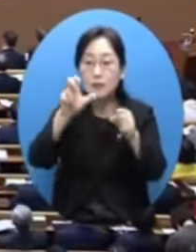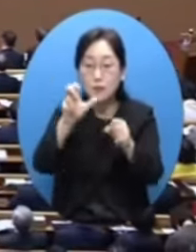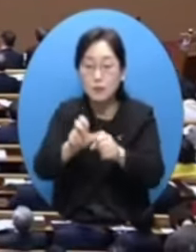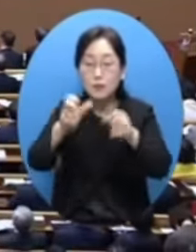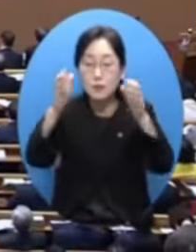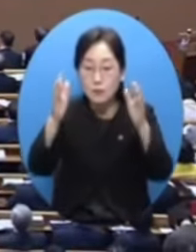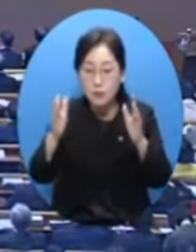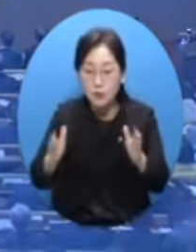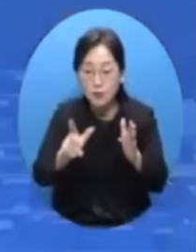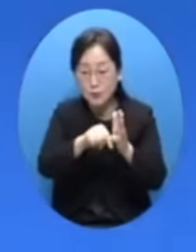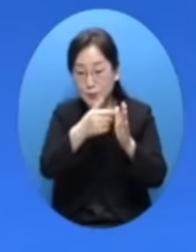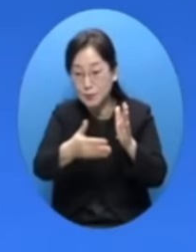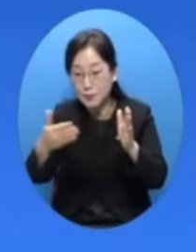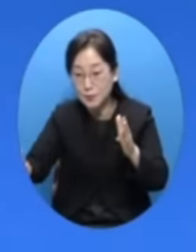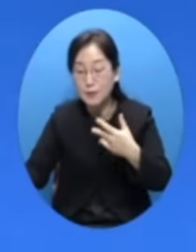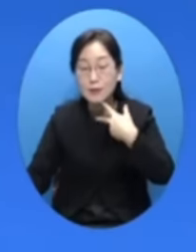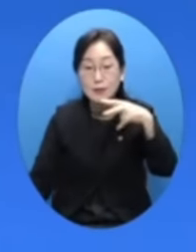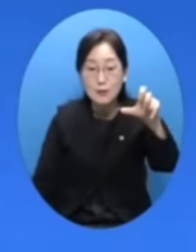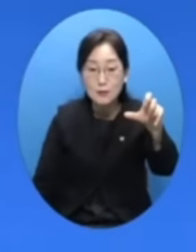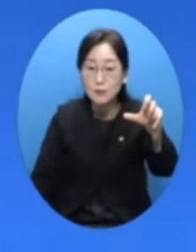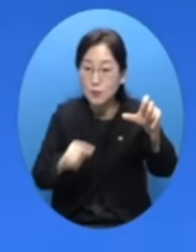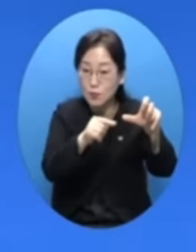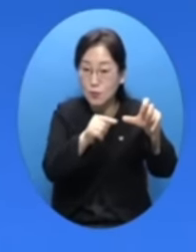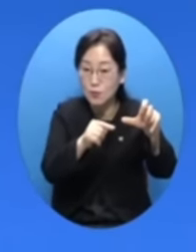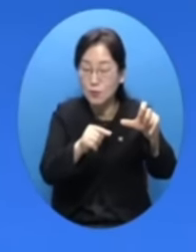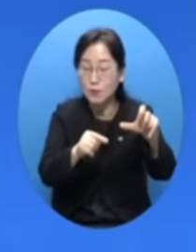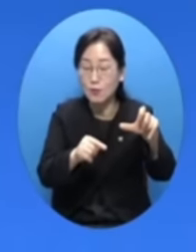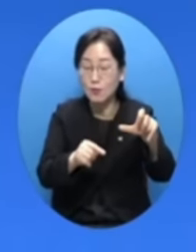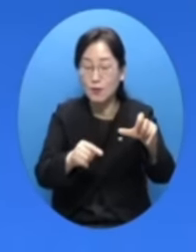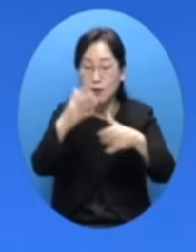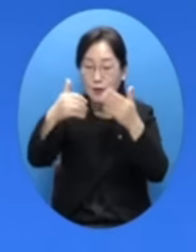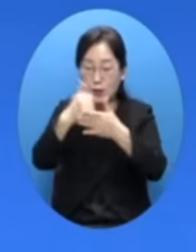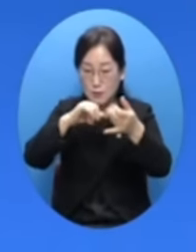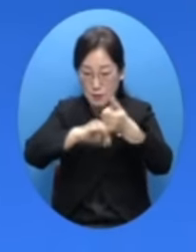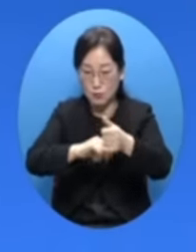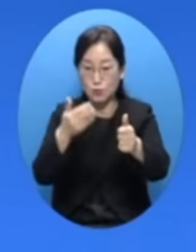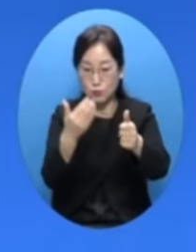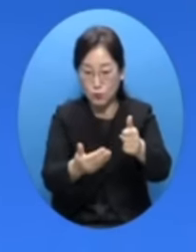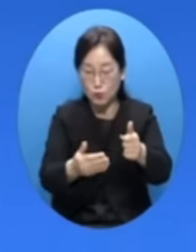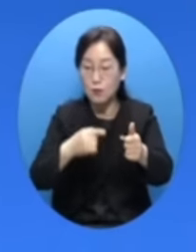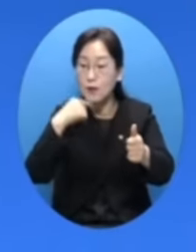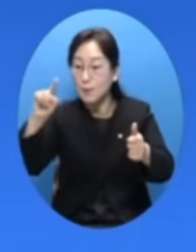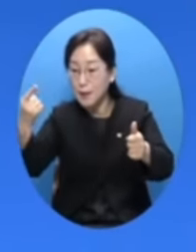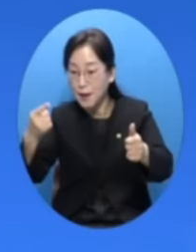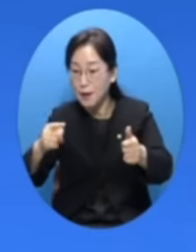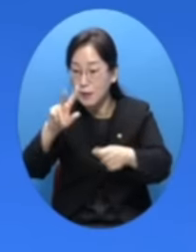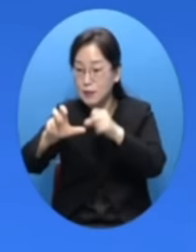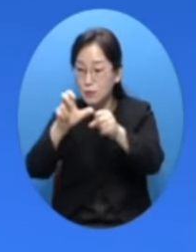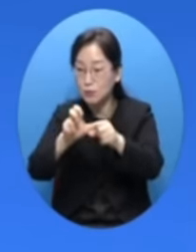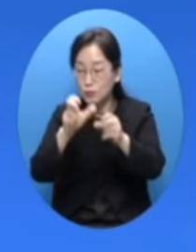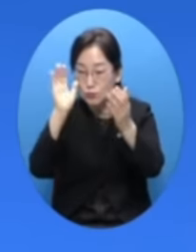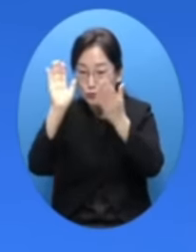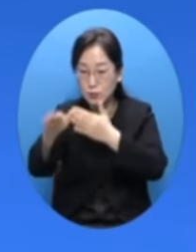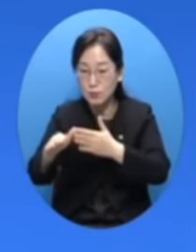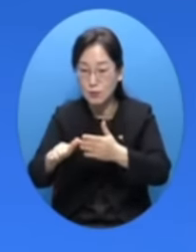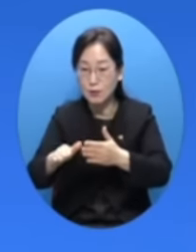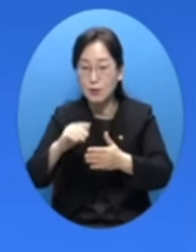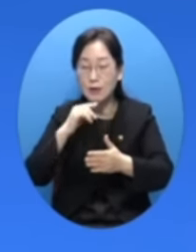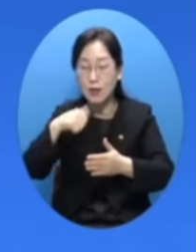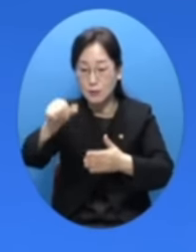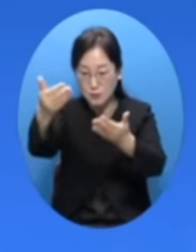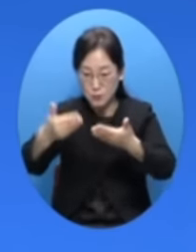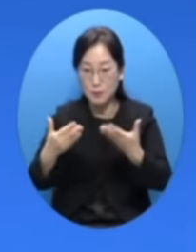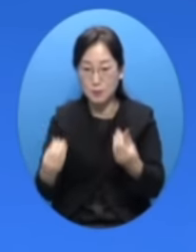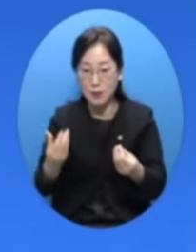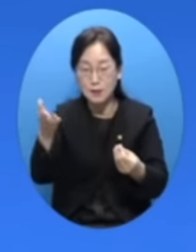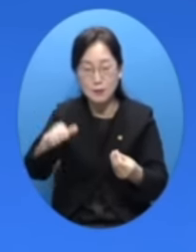걸려서 75세에 그가 약속받은 것을 이루었는데 다시 또 한 20여 년이 지나서 다시 한번 또 하나님이